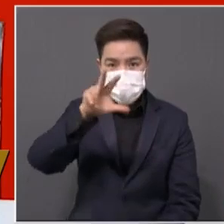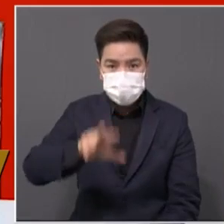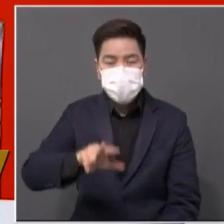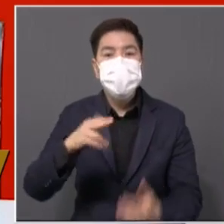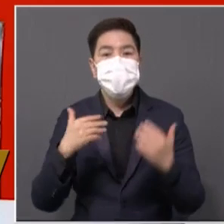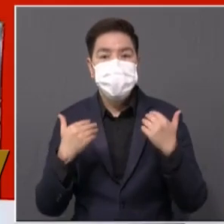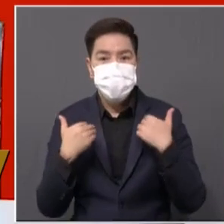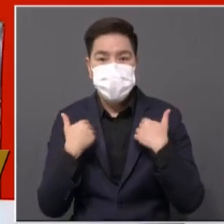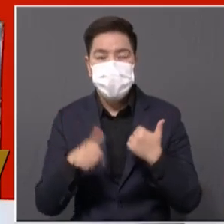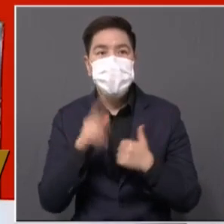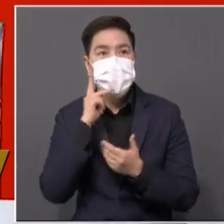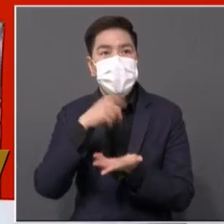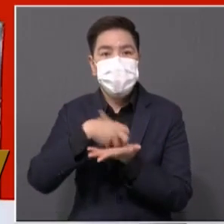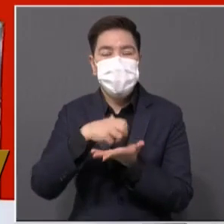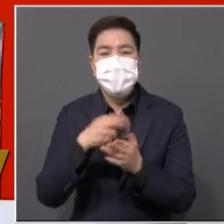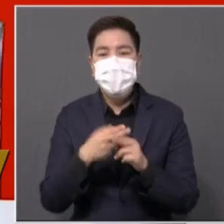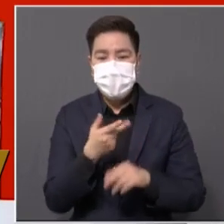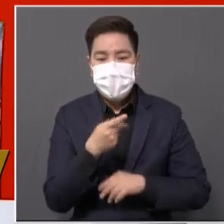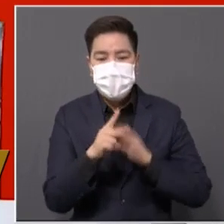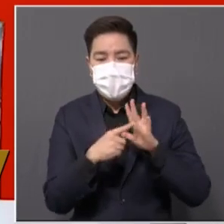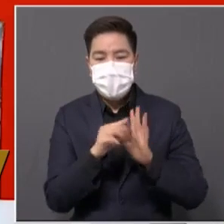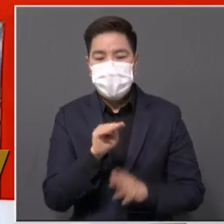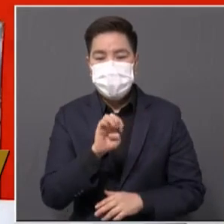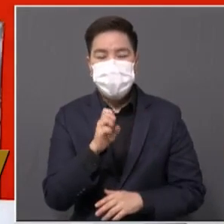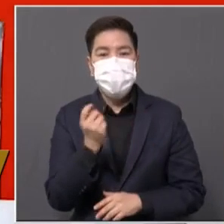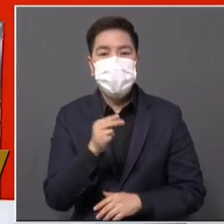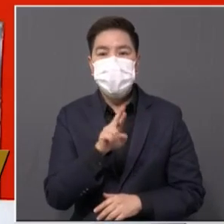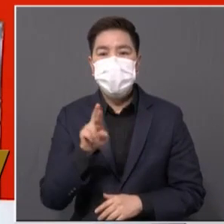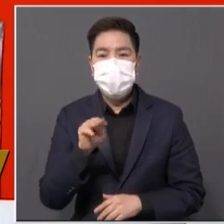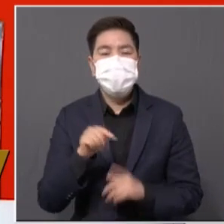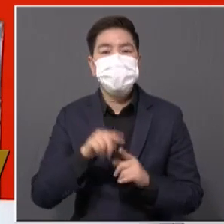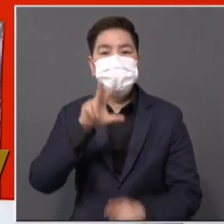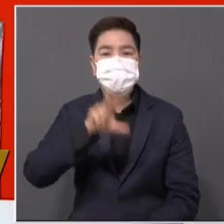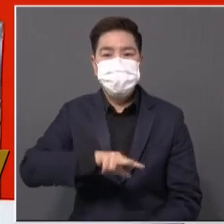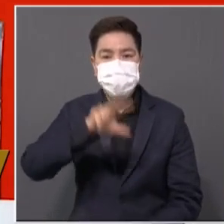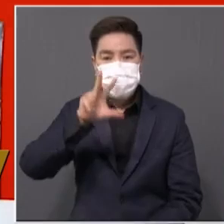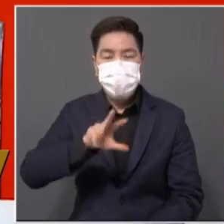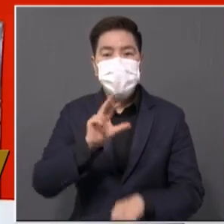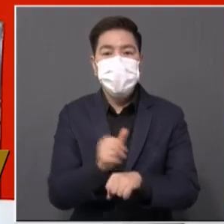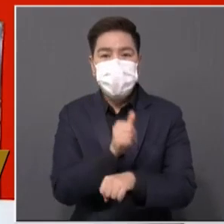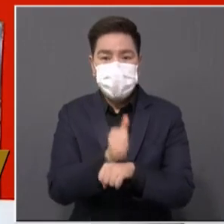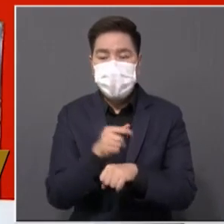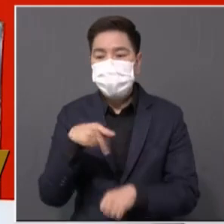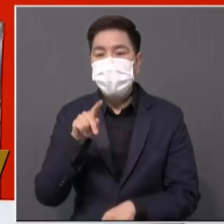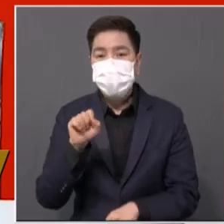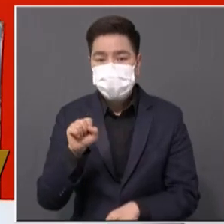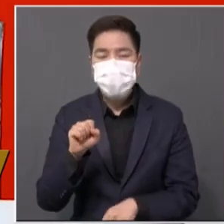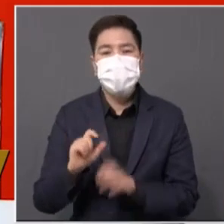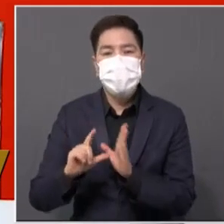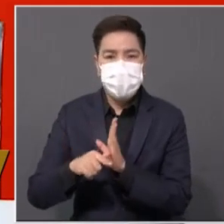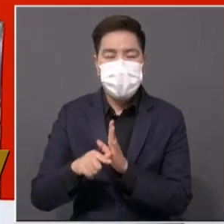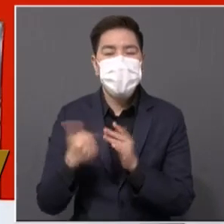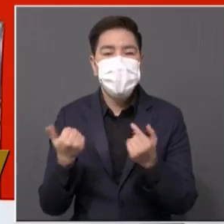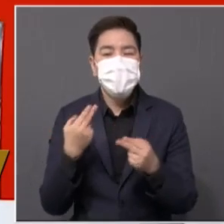เช่นกันค่ะในการแถลงข่าวคุณภูมิธรรมเวชยชัยรองหัวหน้าพรรคเพื่อไทยท่านประเสริฐจันโรงทองเลขาธิการพรรค